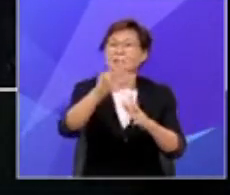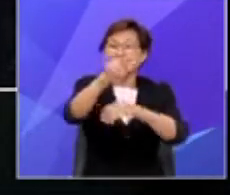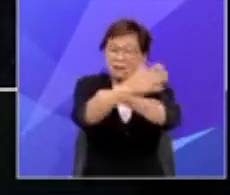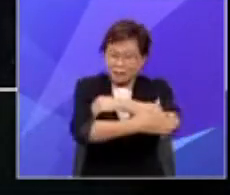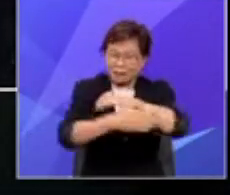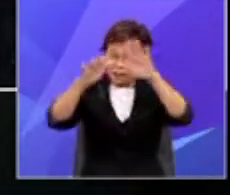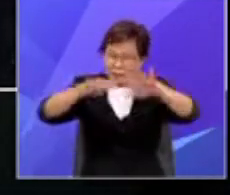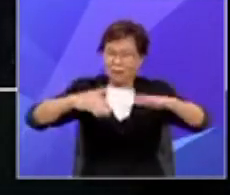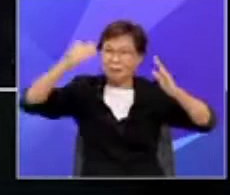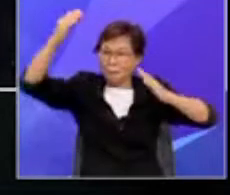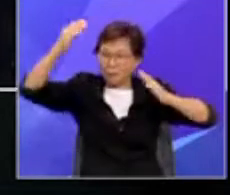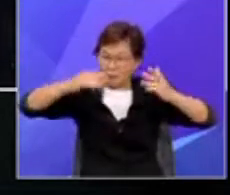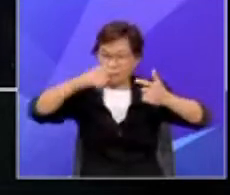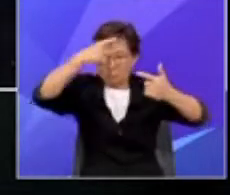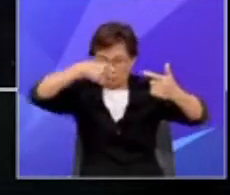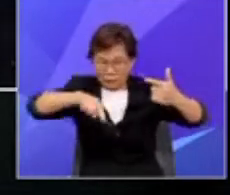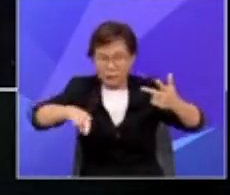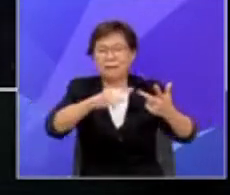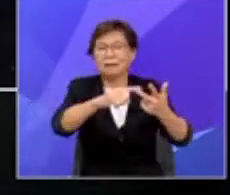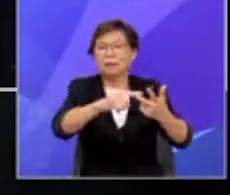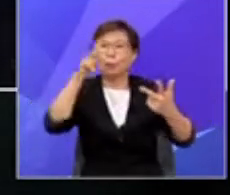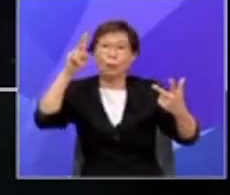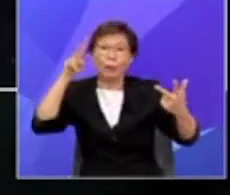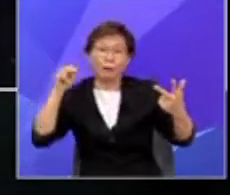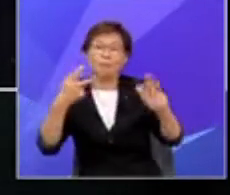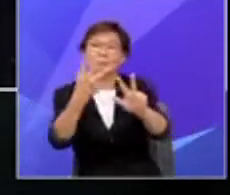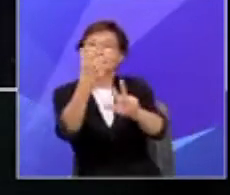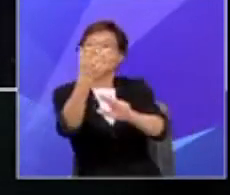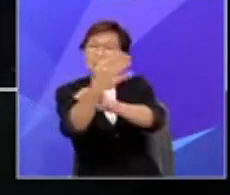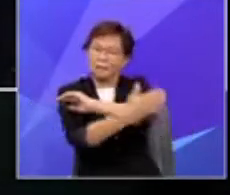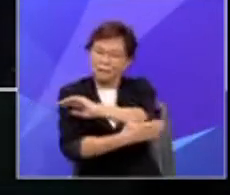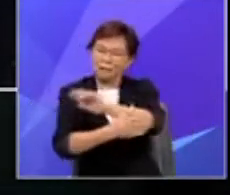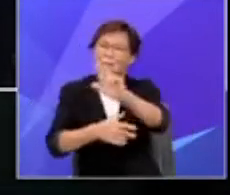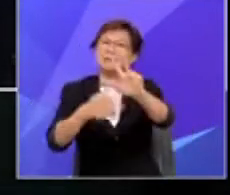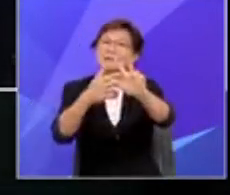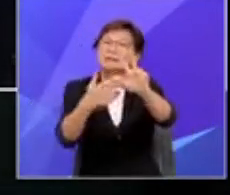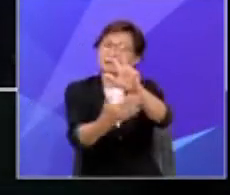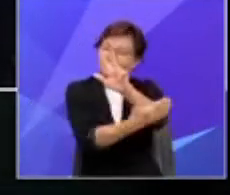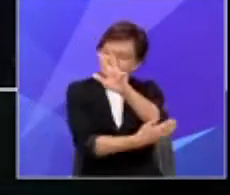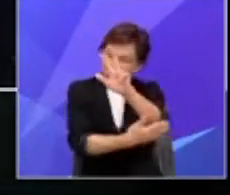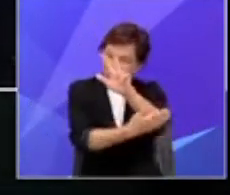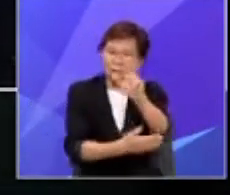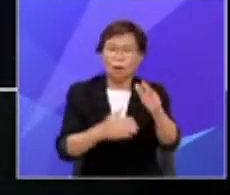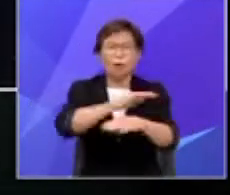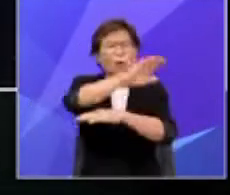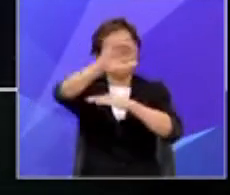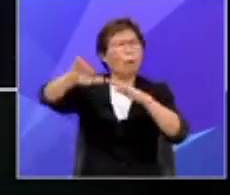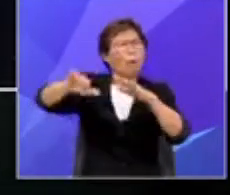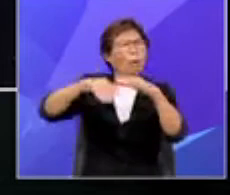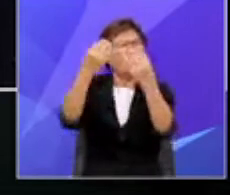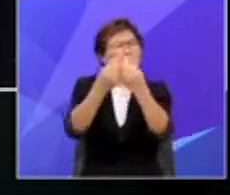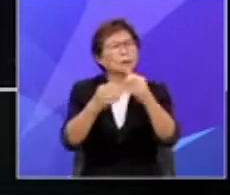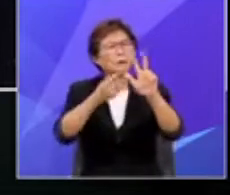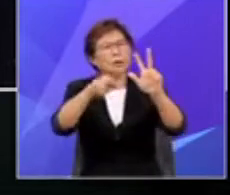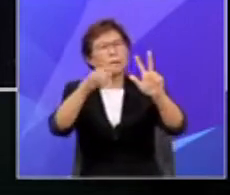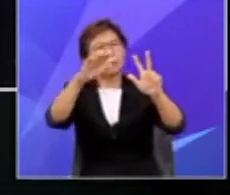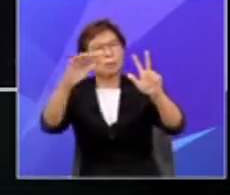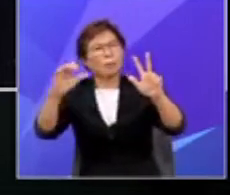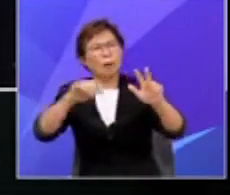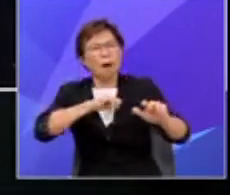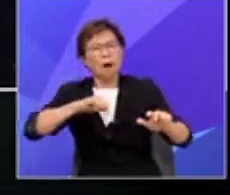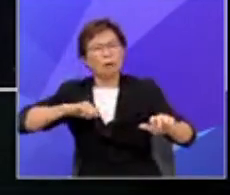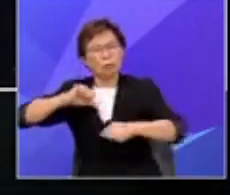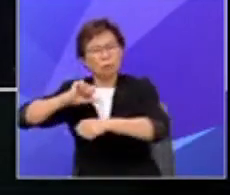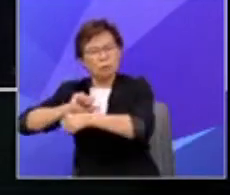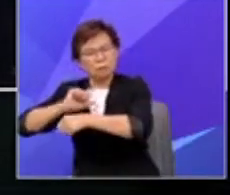tulis juga Thailand dan Vietnam keseluruhan selama e3500